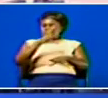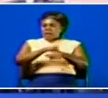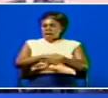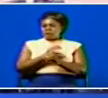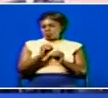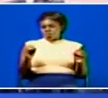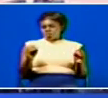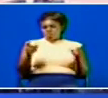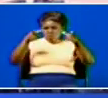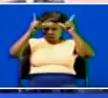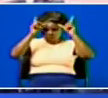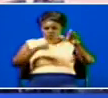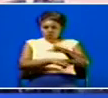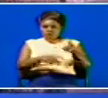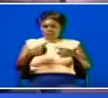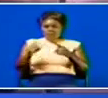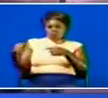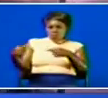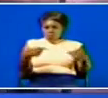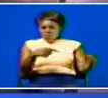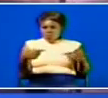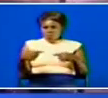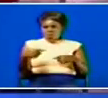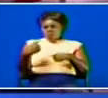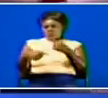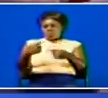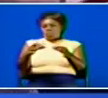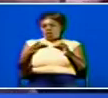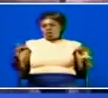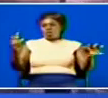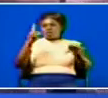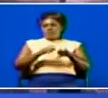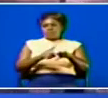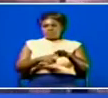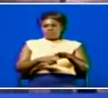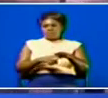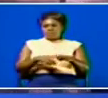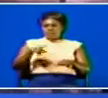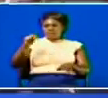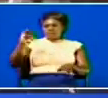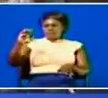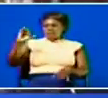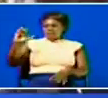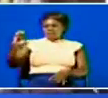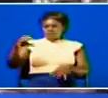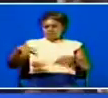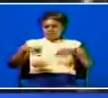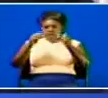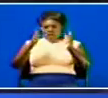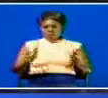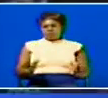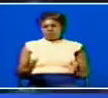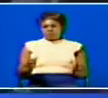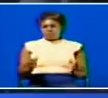kuibwa, japo mzozo kati ya Garba na Benane imekuwepo kwa muda. Tume ya NCIC chini ya mwenyekiti Francis Ole